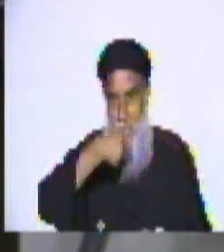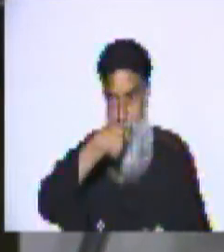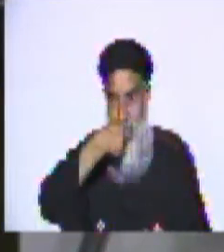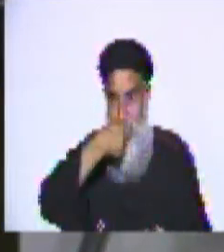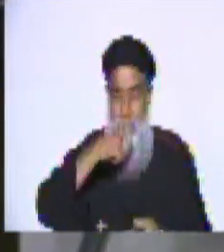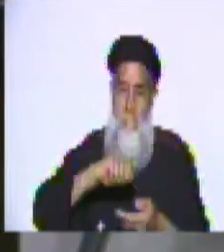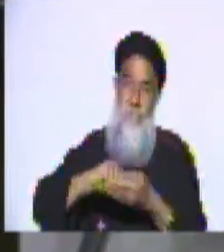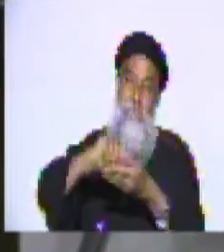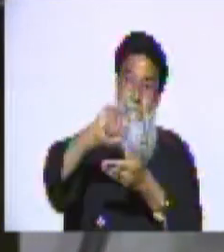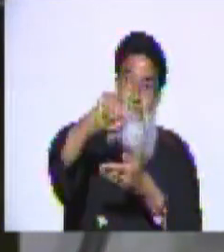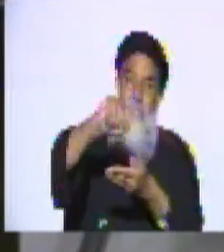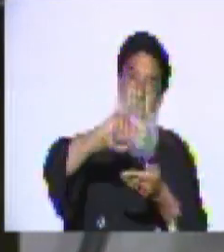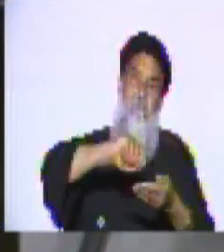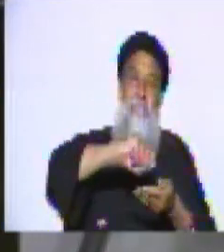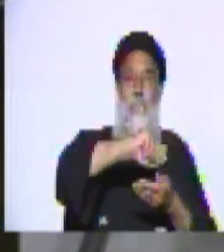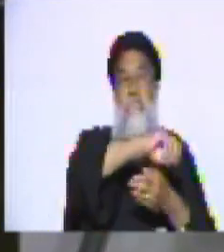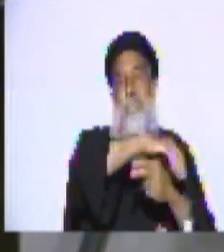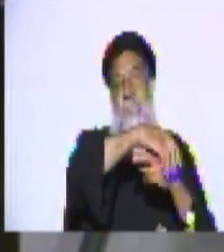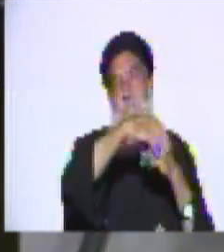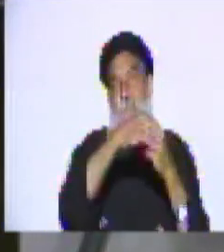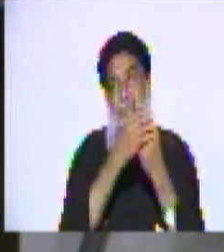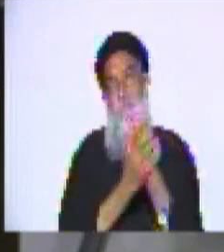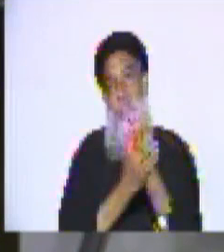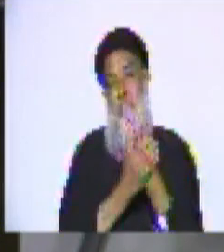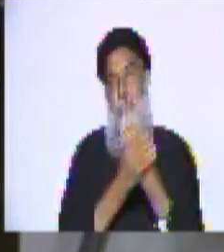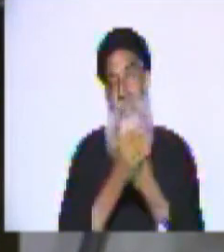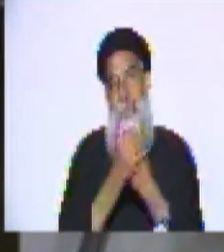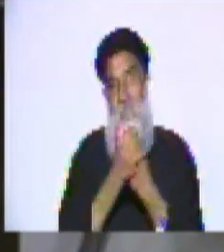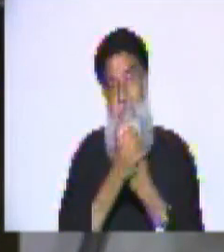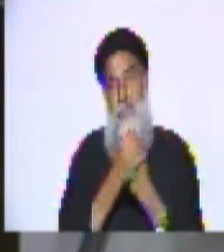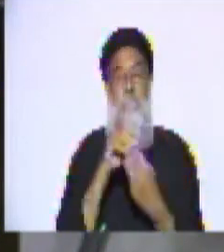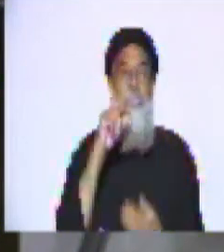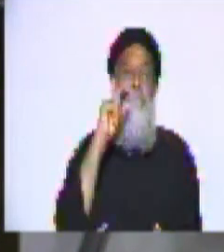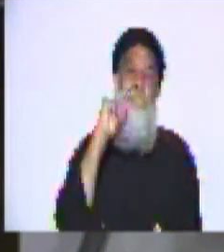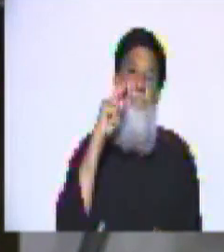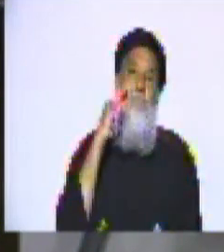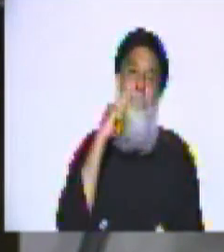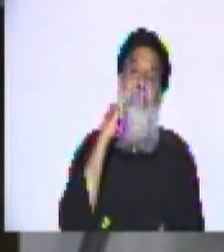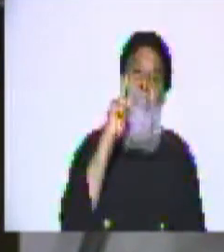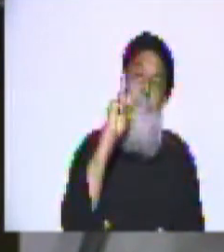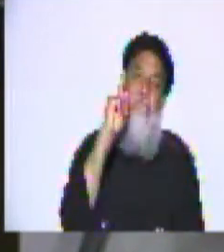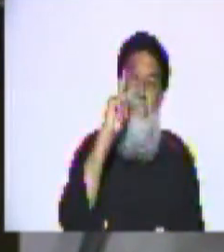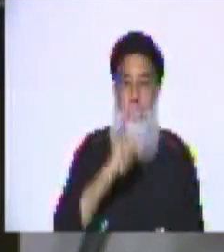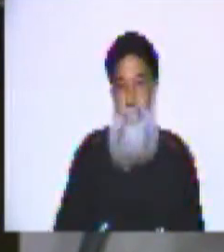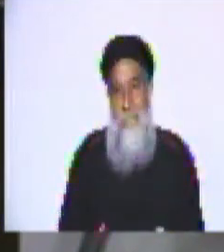بيقدس القرابين هو اللي يناولهم. ده الدم. دم